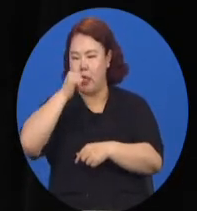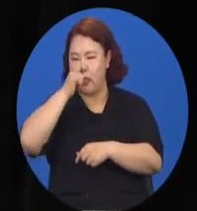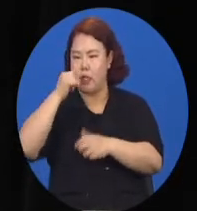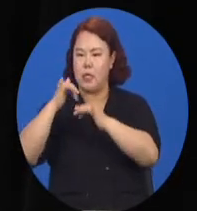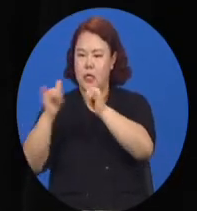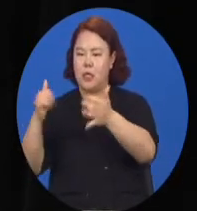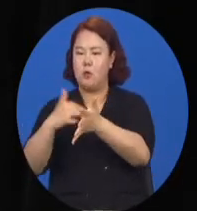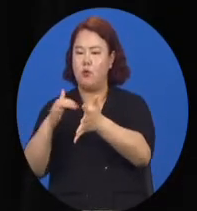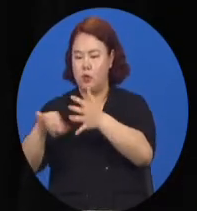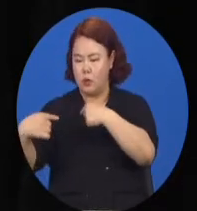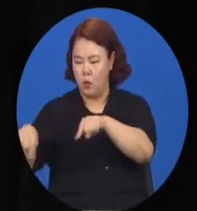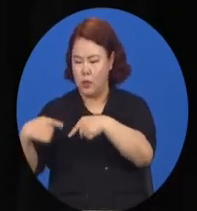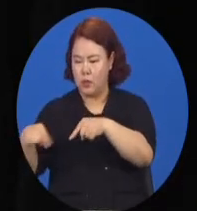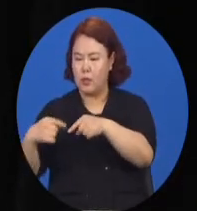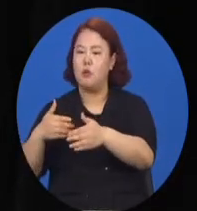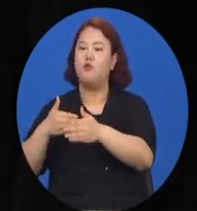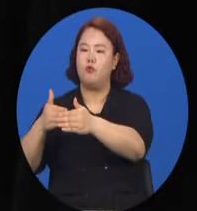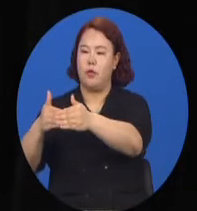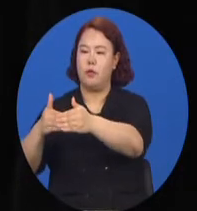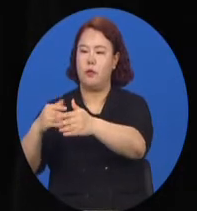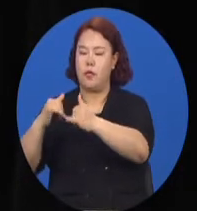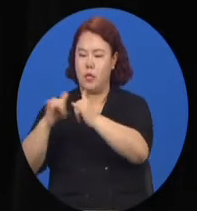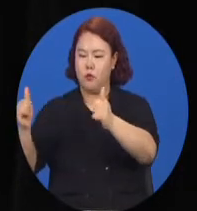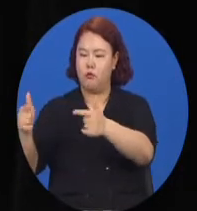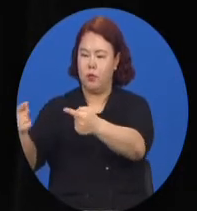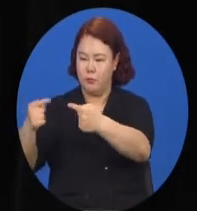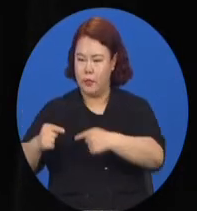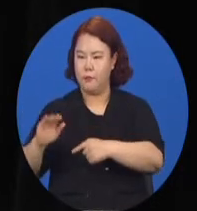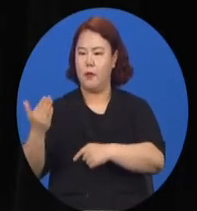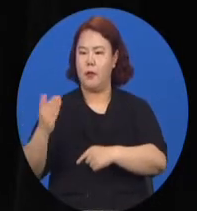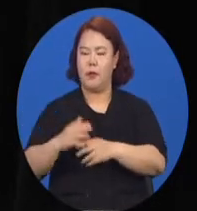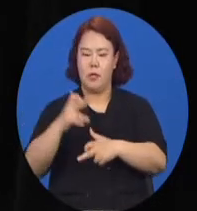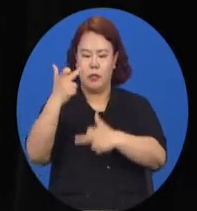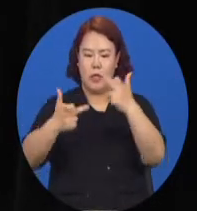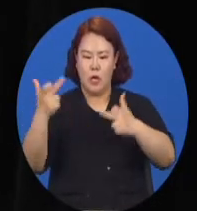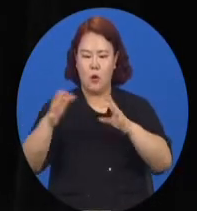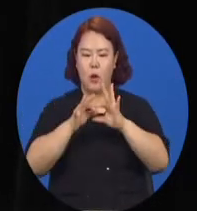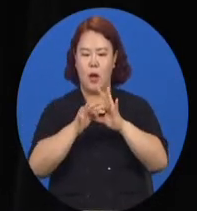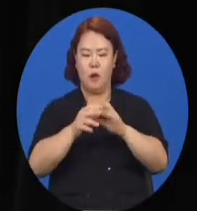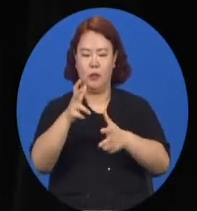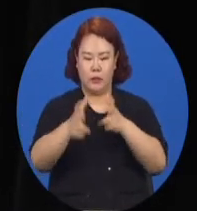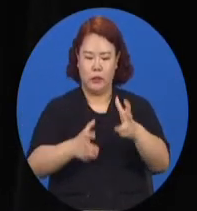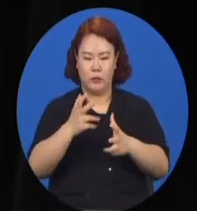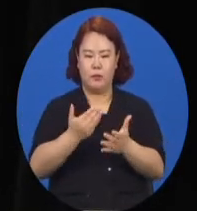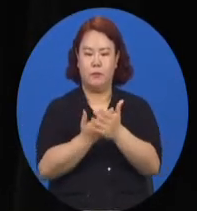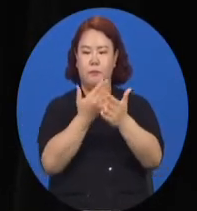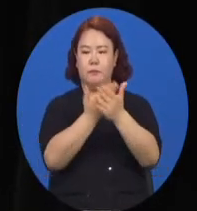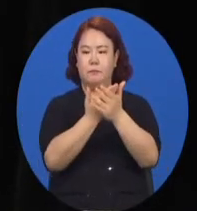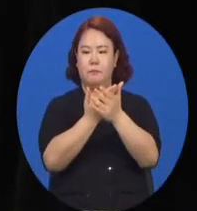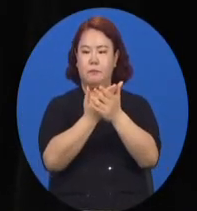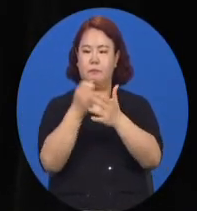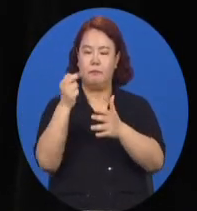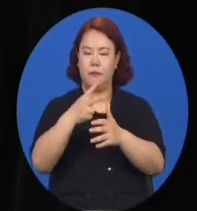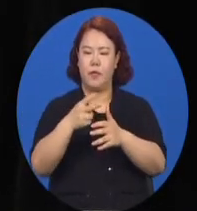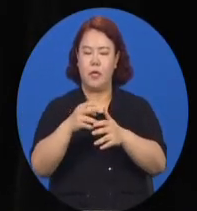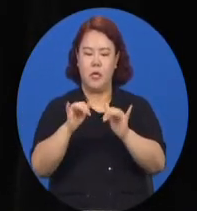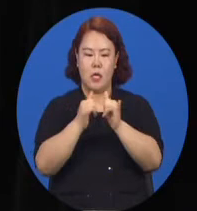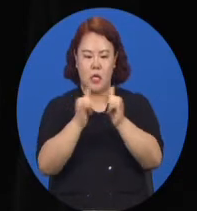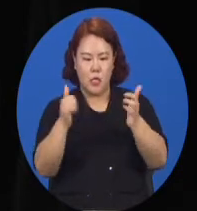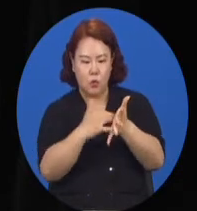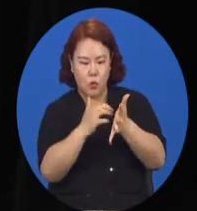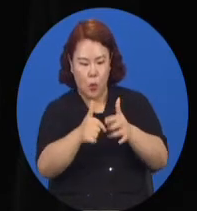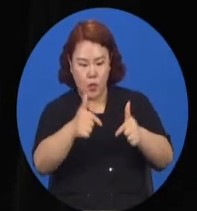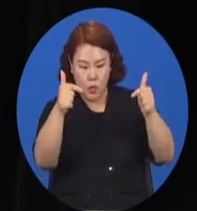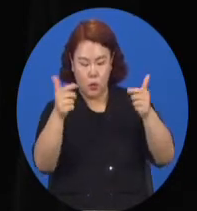인구를 유입하는 방안이 되겠습니다. 그 관련해서 산림 관련 산업을 발굴해서 인구도 늘리고 일자리도